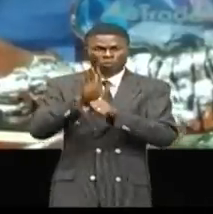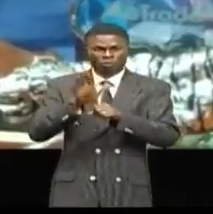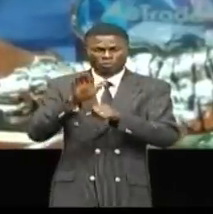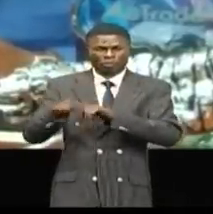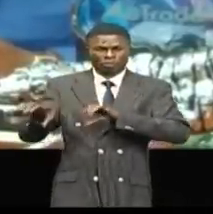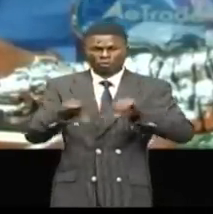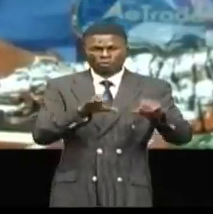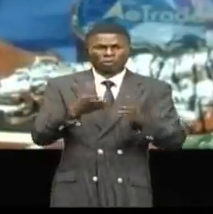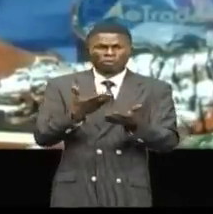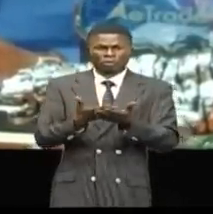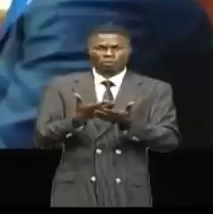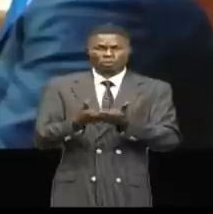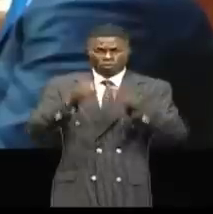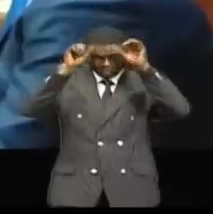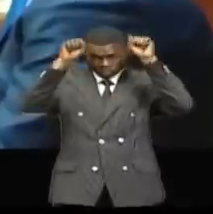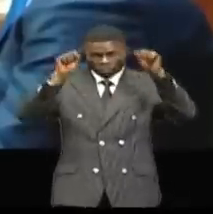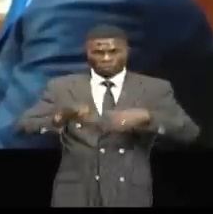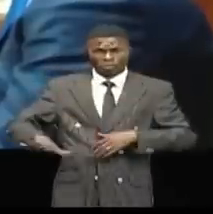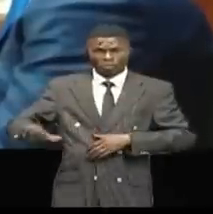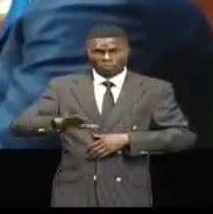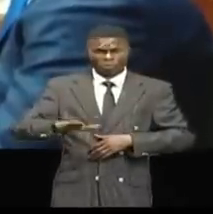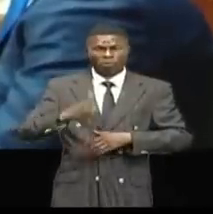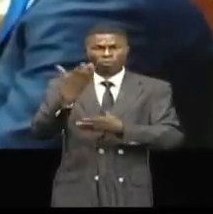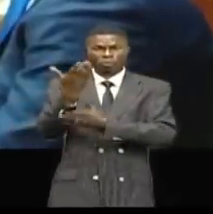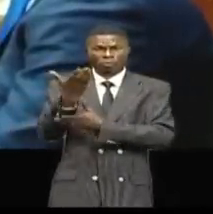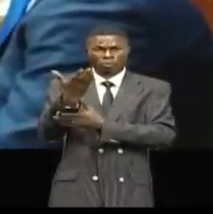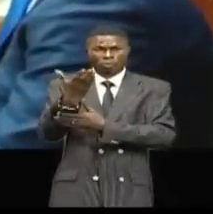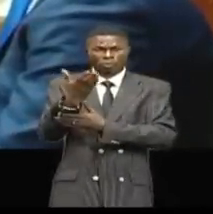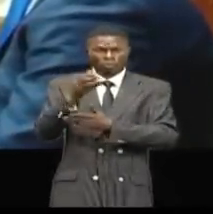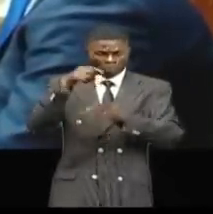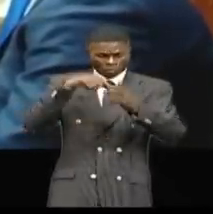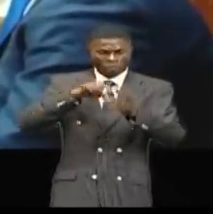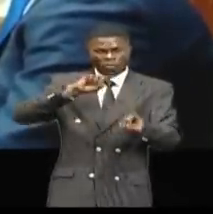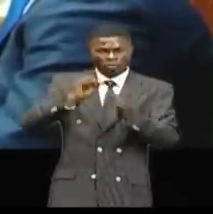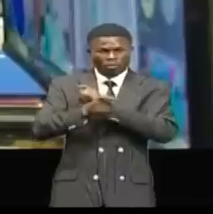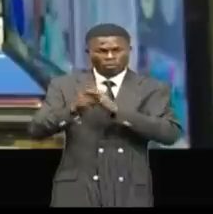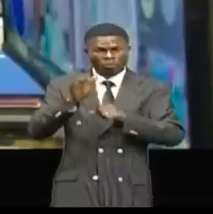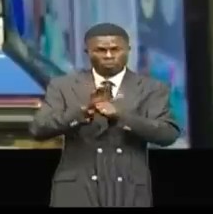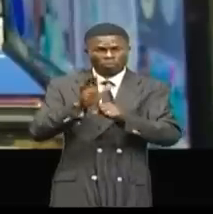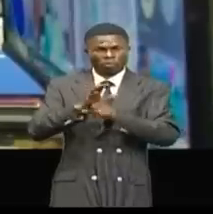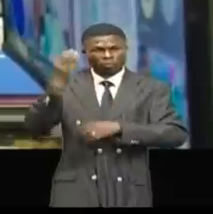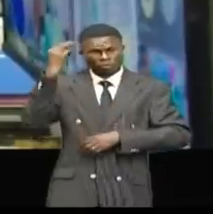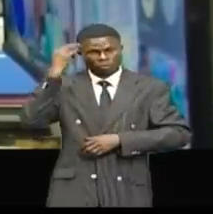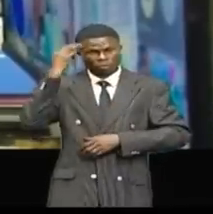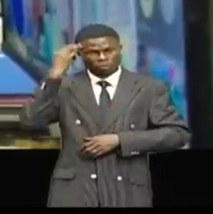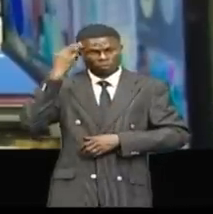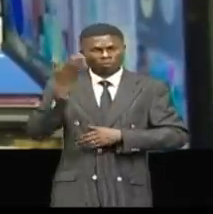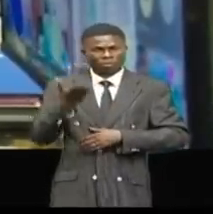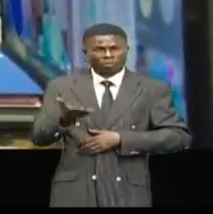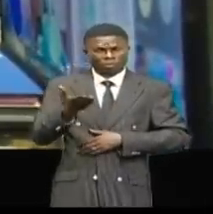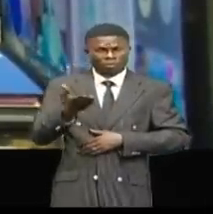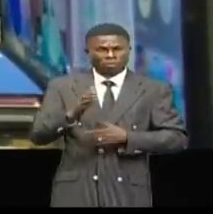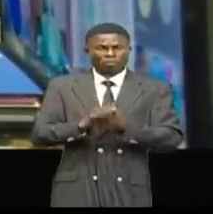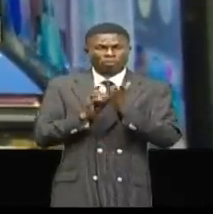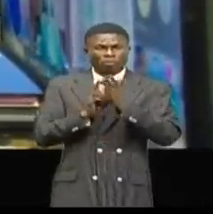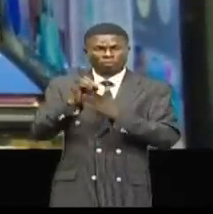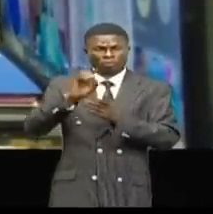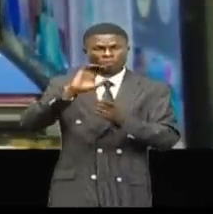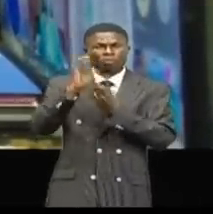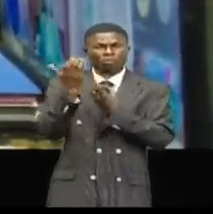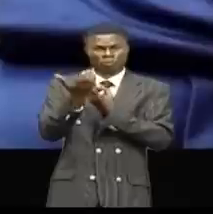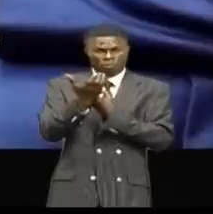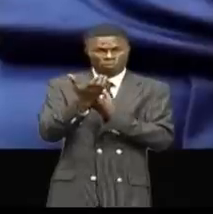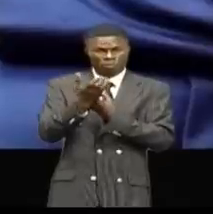secteurs. Le président de la République a plaidé pour un profond changement de mentalité, plus encore, une révolution culturelle